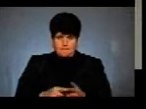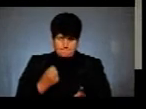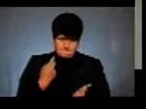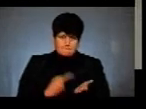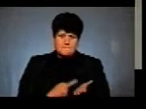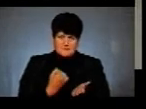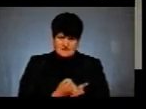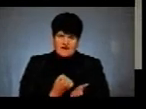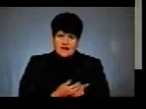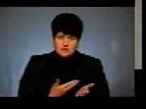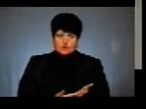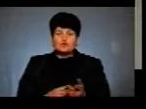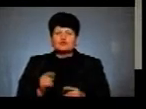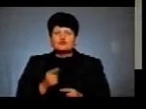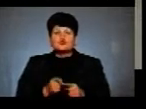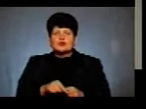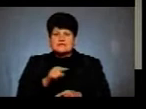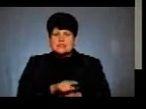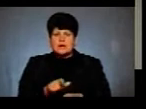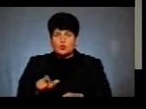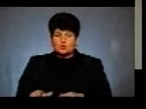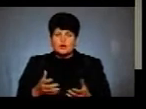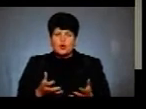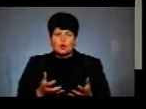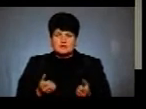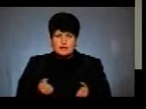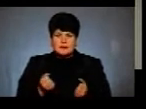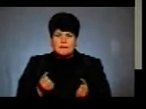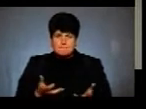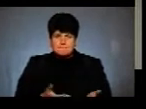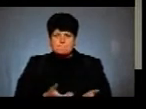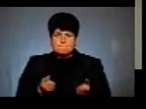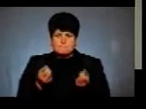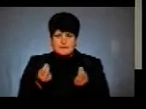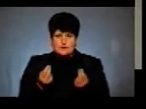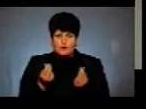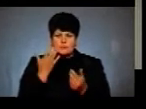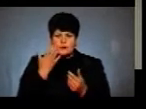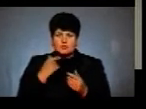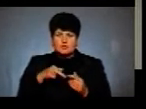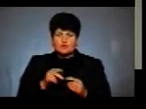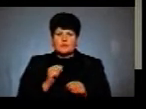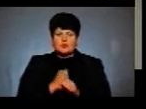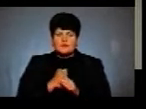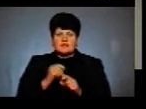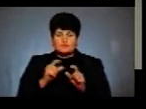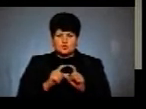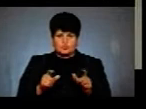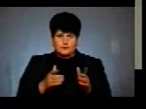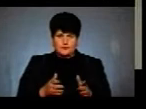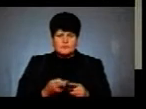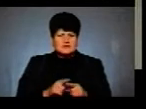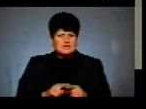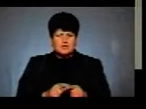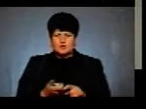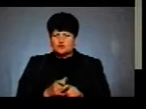підтверджено, оскільки саме ці люди отримують так звані підйомні, коли йдуть працювати до школи. Це дуже